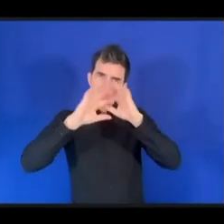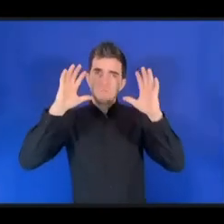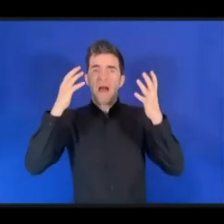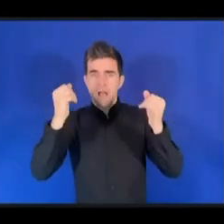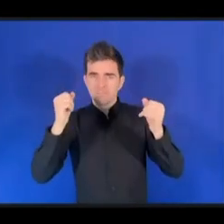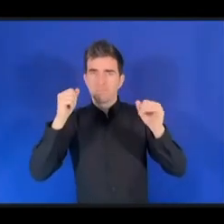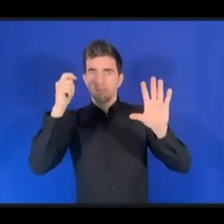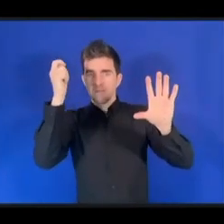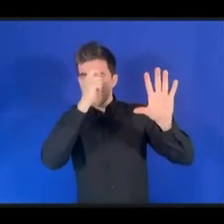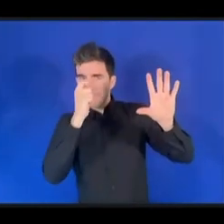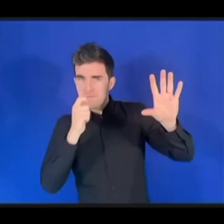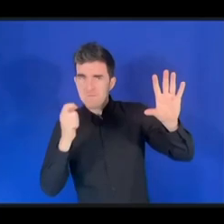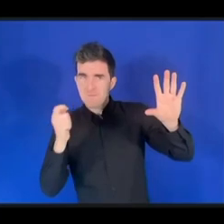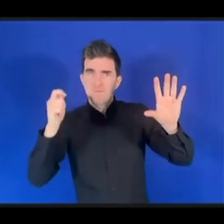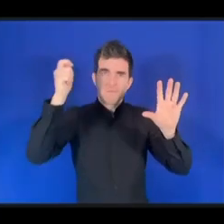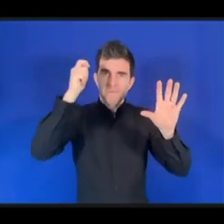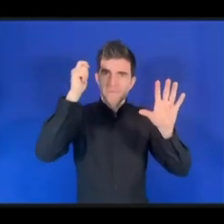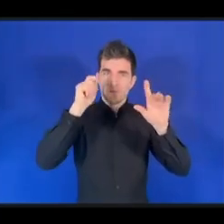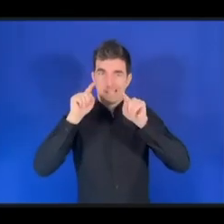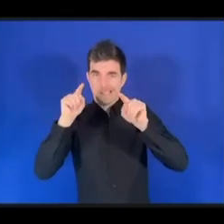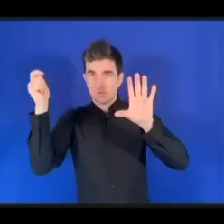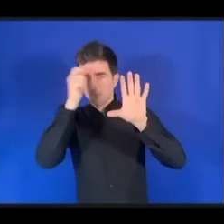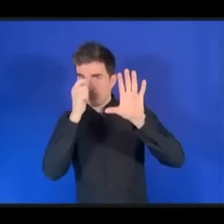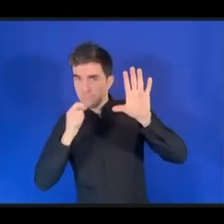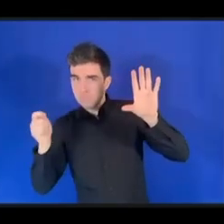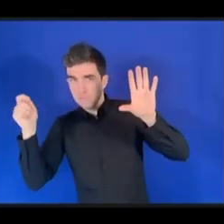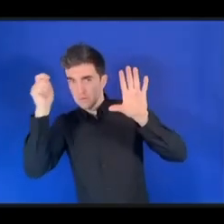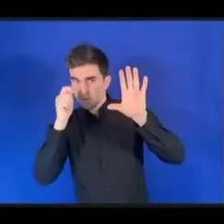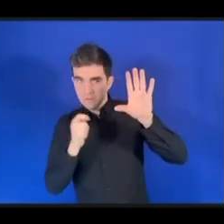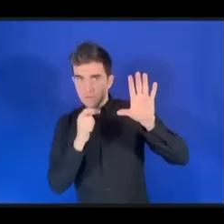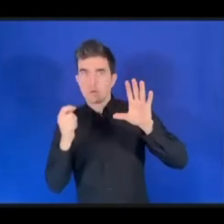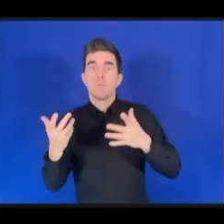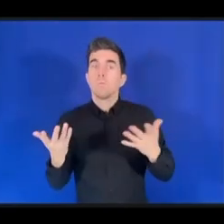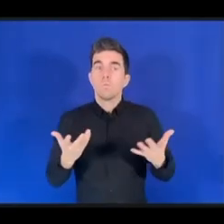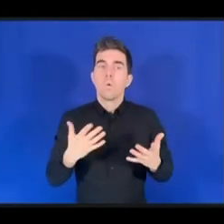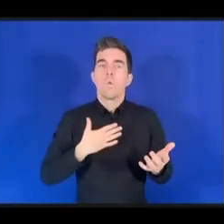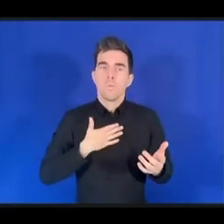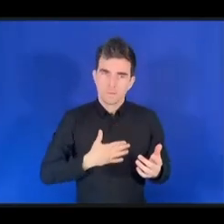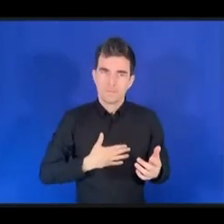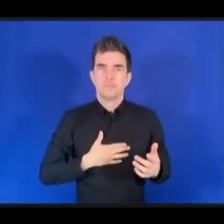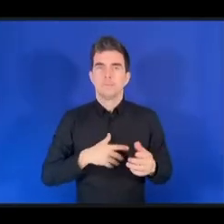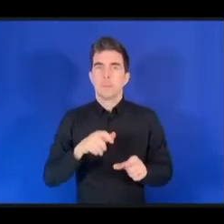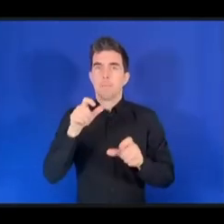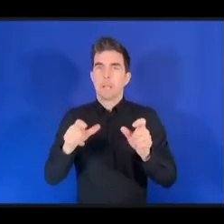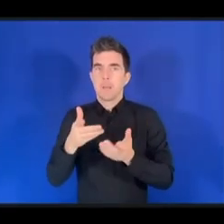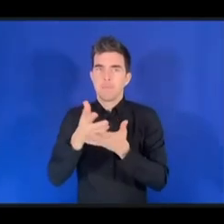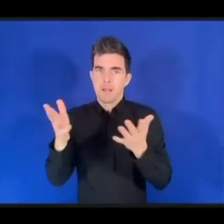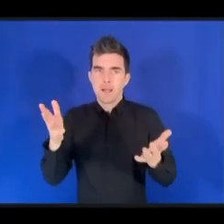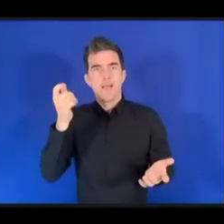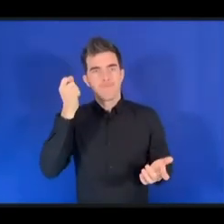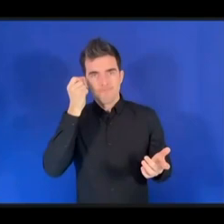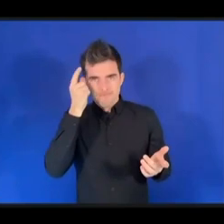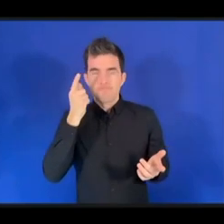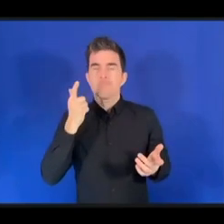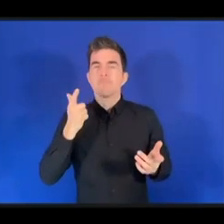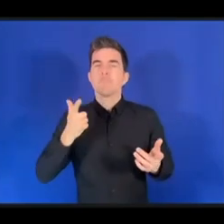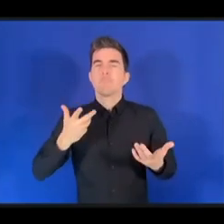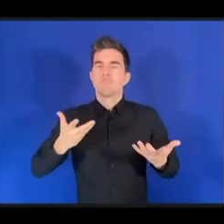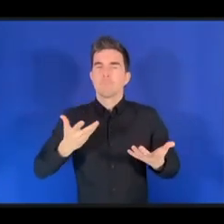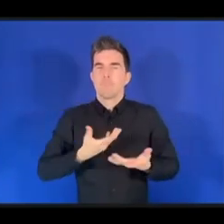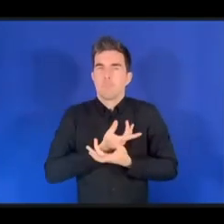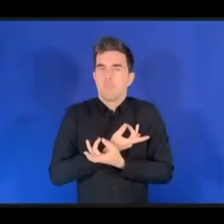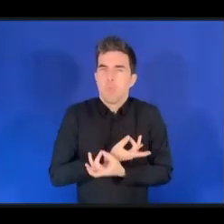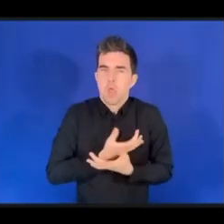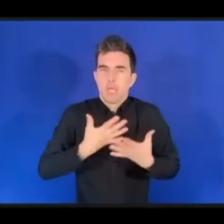は花札トランプ人々に楽しんでいただこうとこの会社